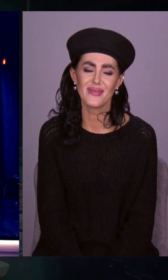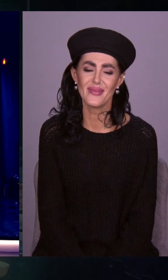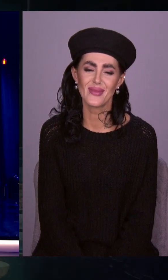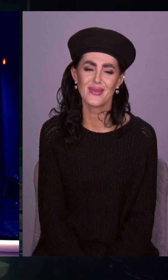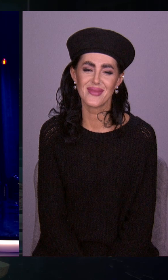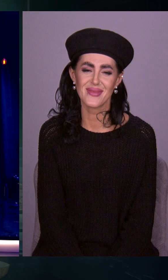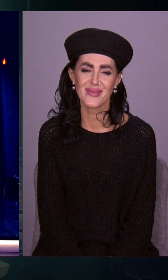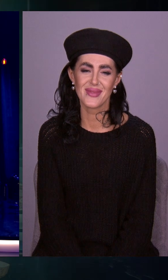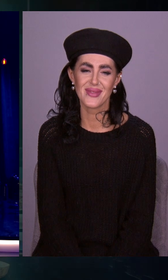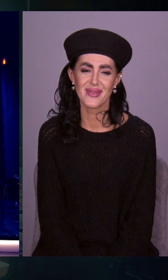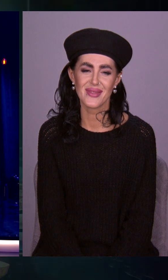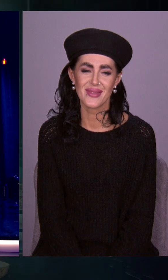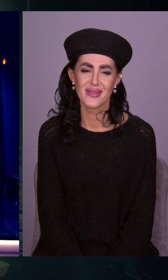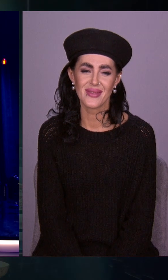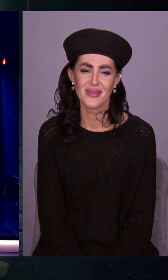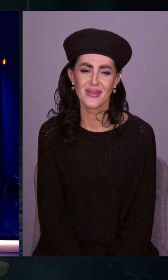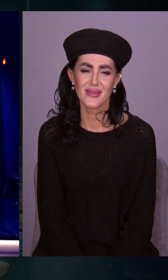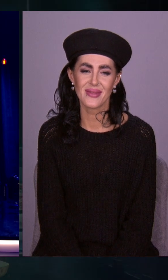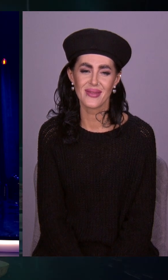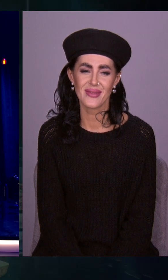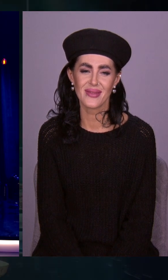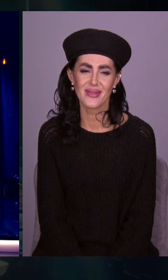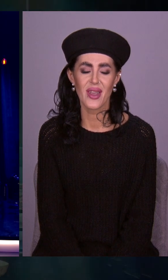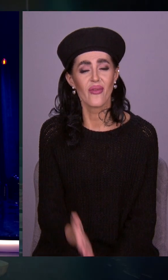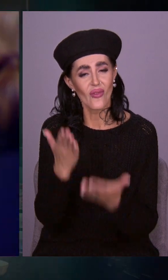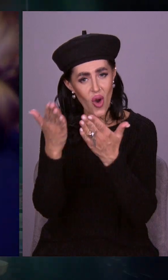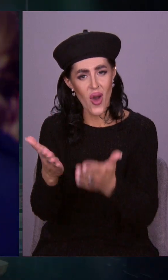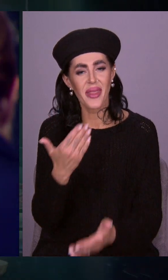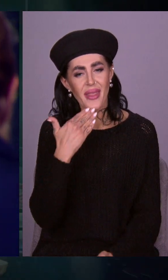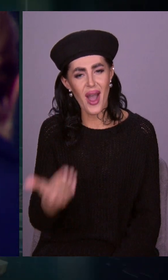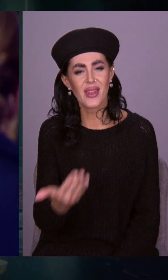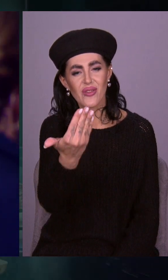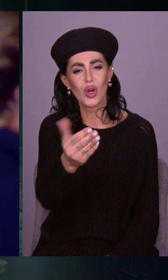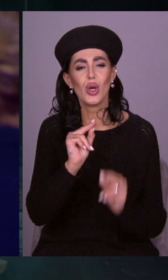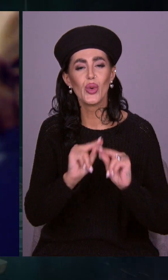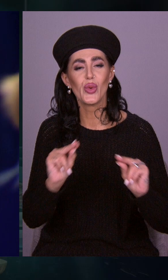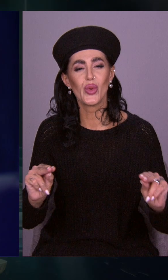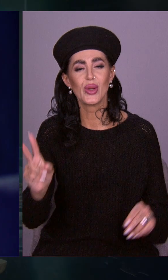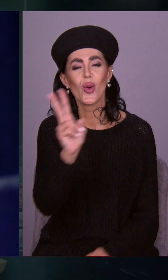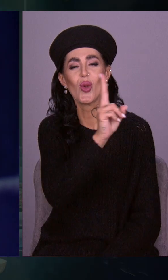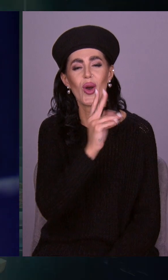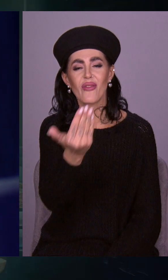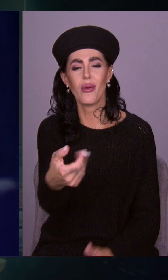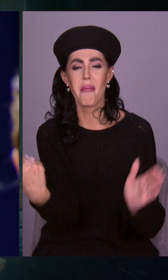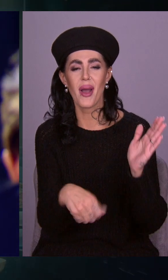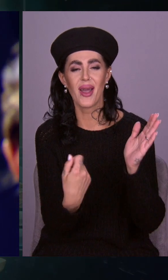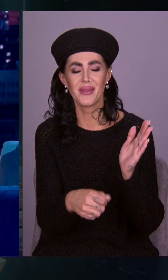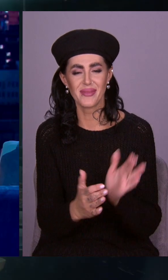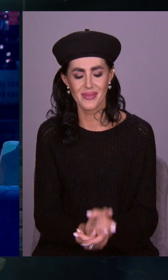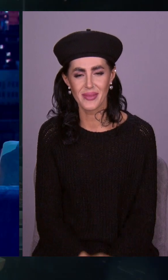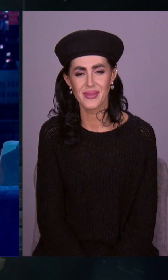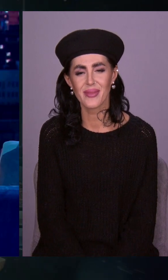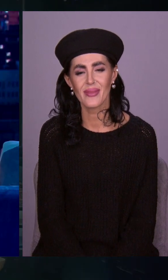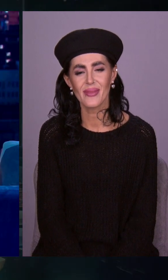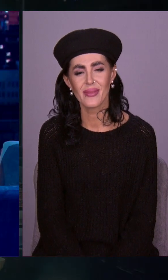Клас! Браво твоїм викладачам! Зараз і на кафедру бубна потягнуться люди. Там так. Теж будуть солдати. Давай,